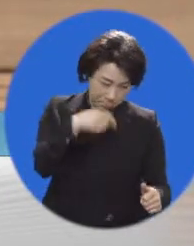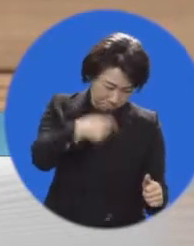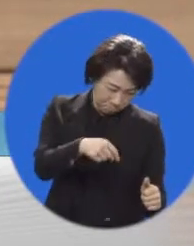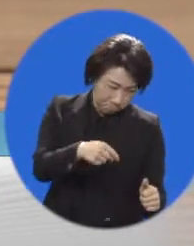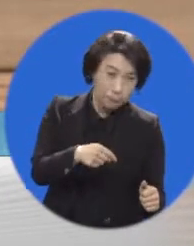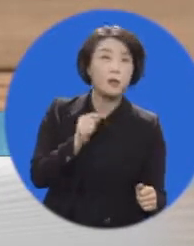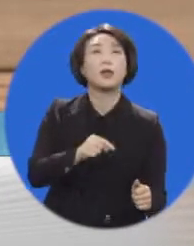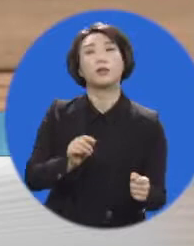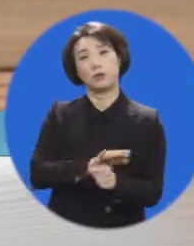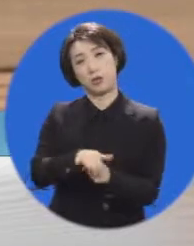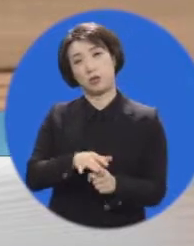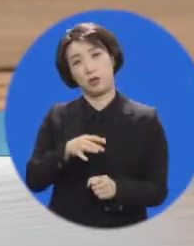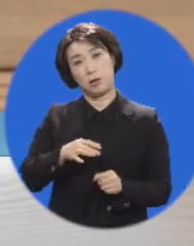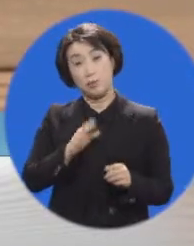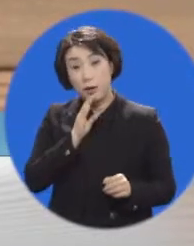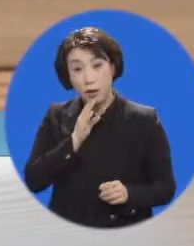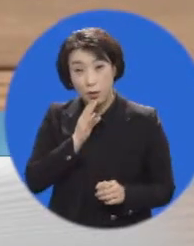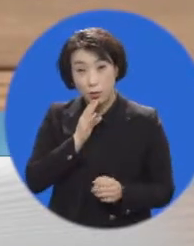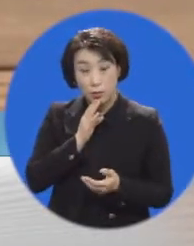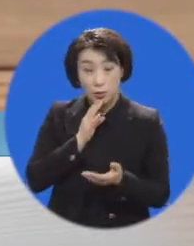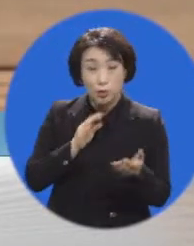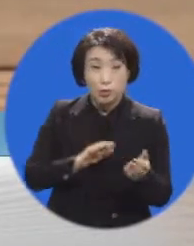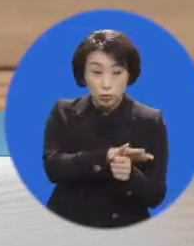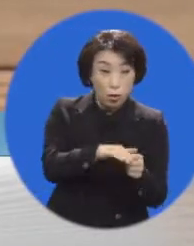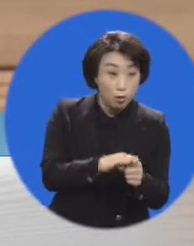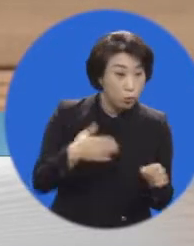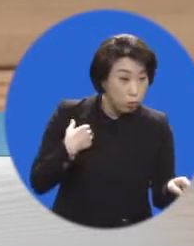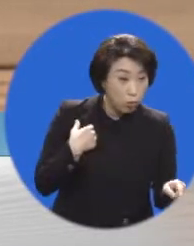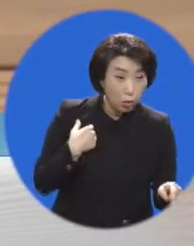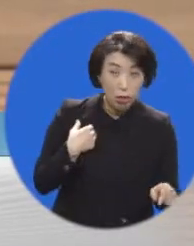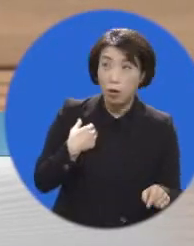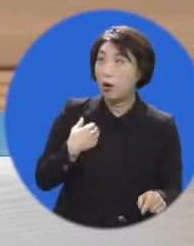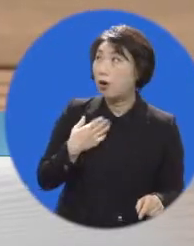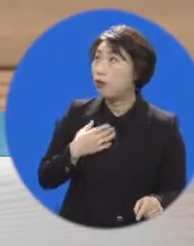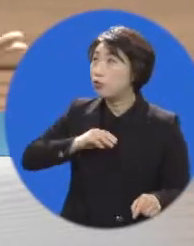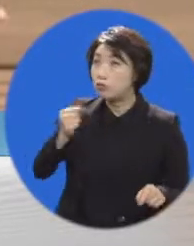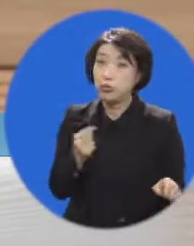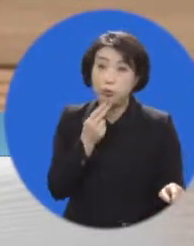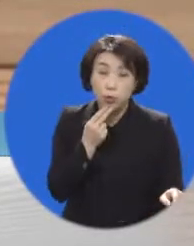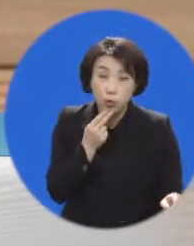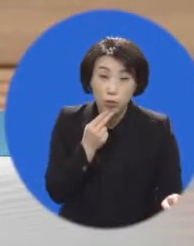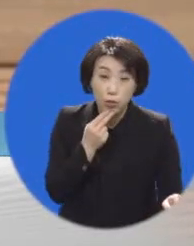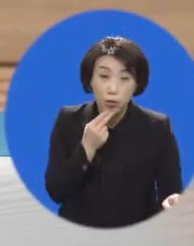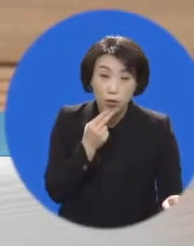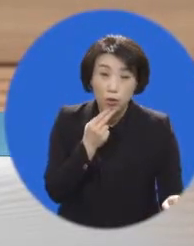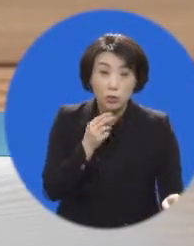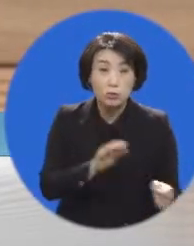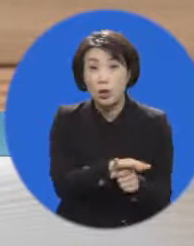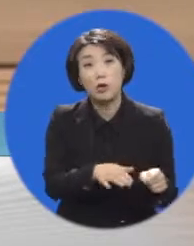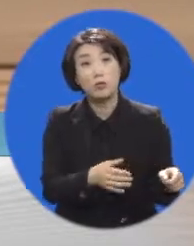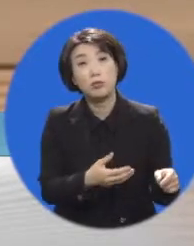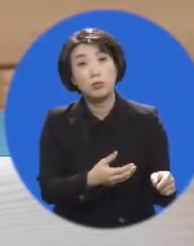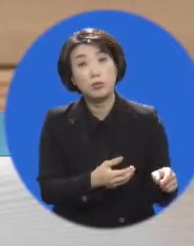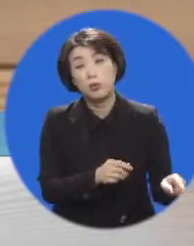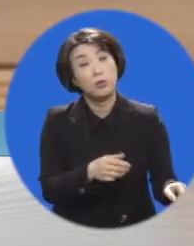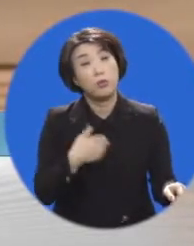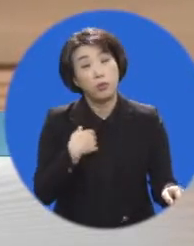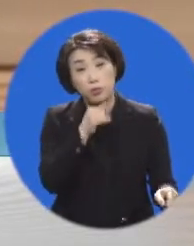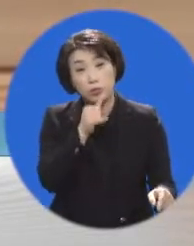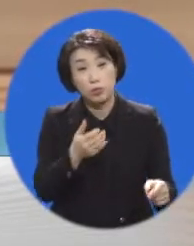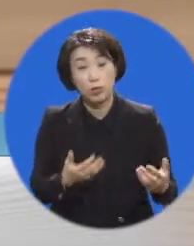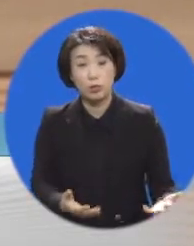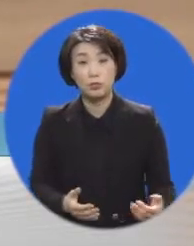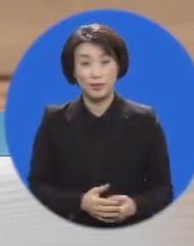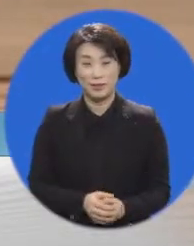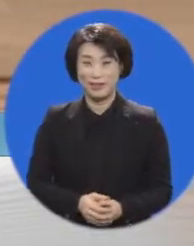사랑이야. 근데 사랑을 모르면 받아들일 줄 모르잖아. 사랑받을 줄 모르. 그게 어떤